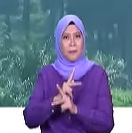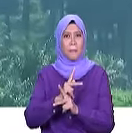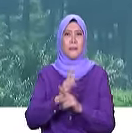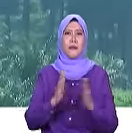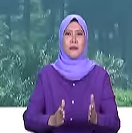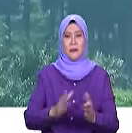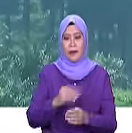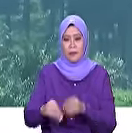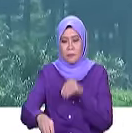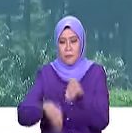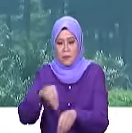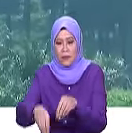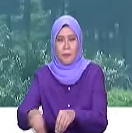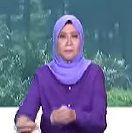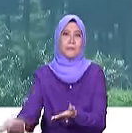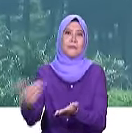tanam semula.